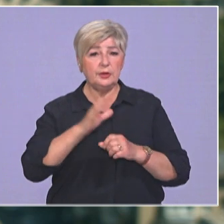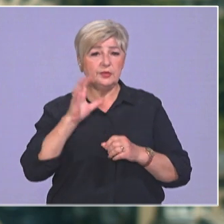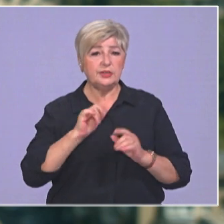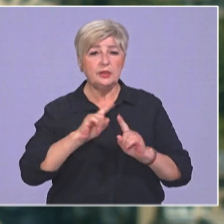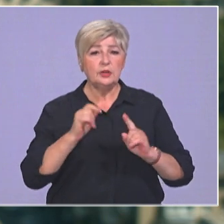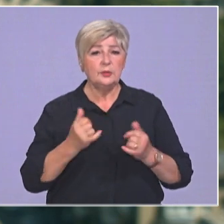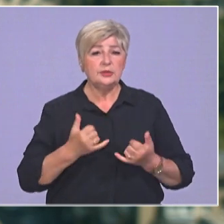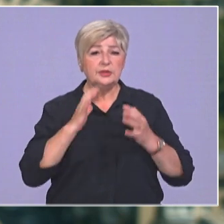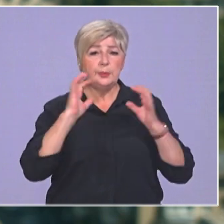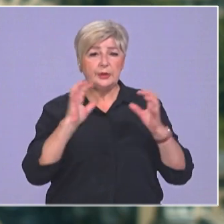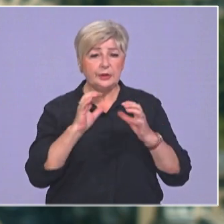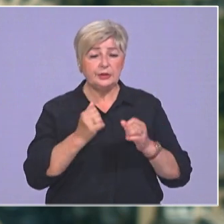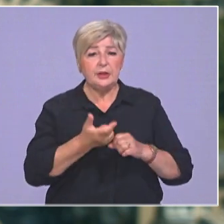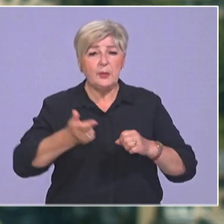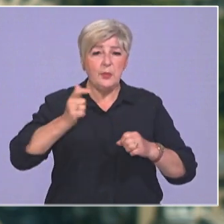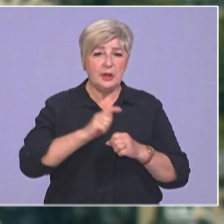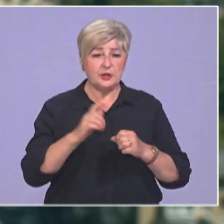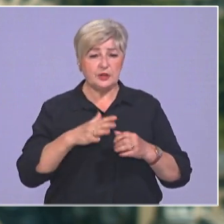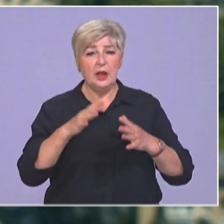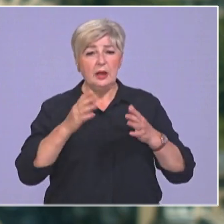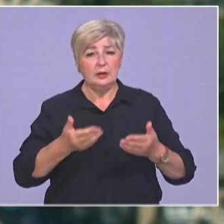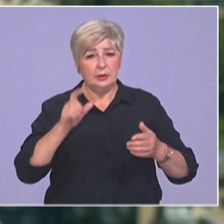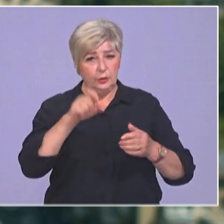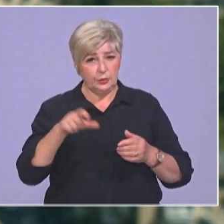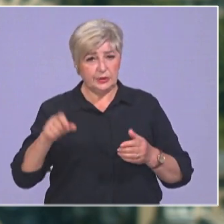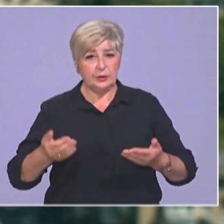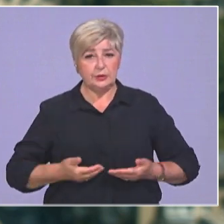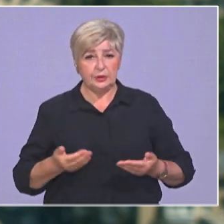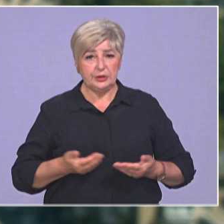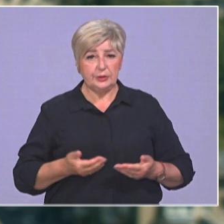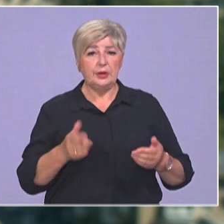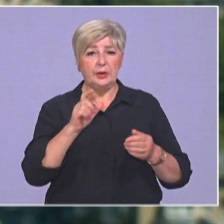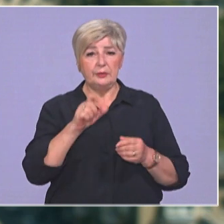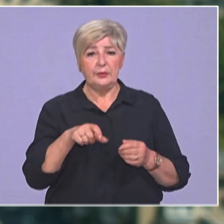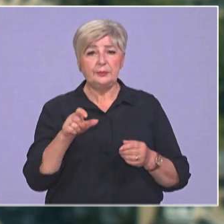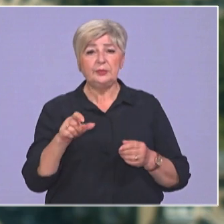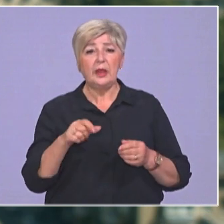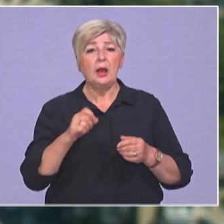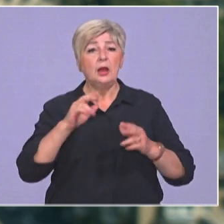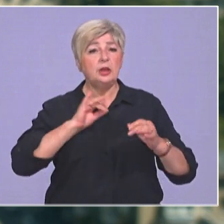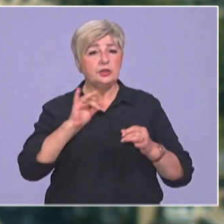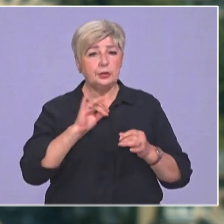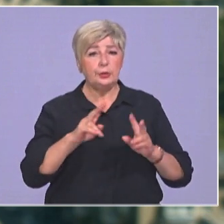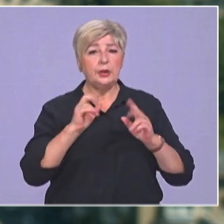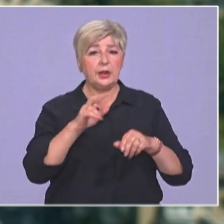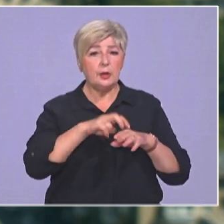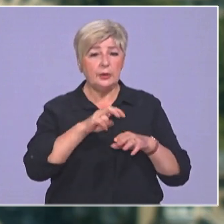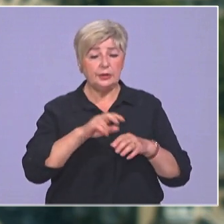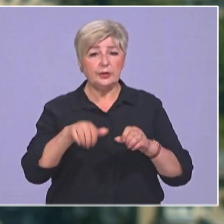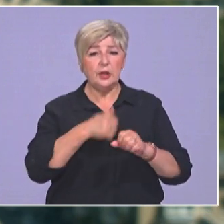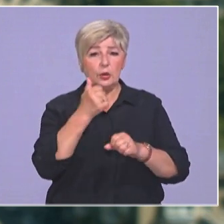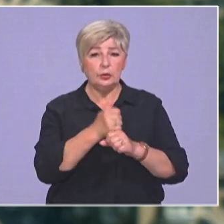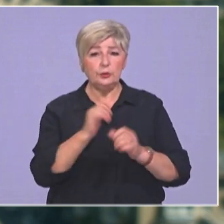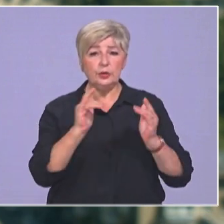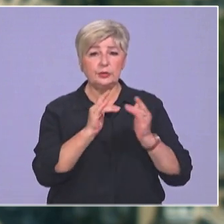зберегти якомога більше людських життів та поставити на ноги всіх поранених. Далі історія про те, як медики головної госпітальної